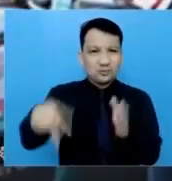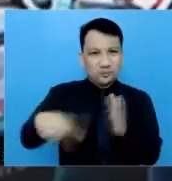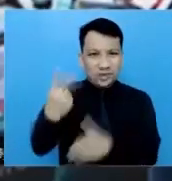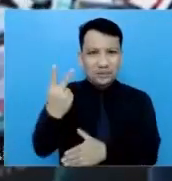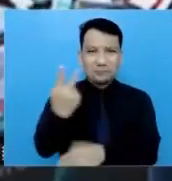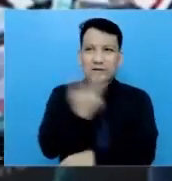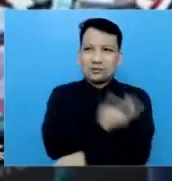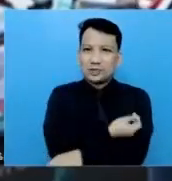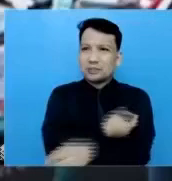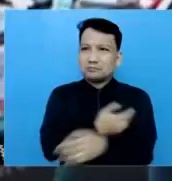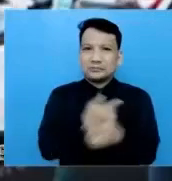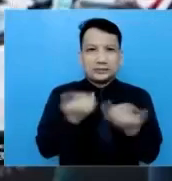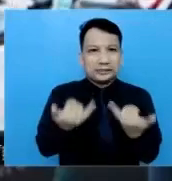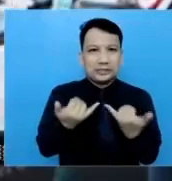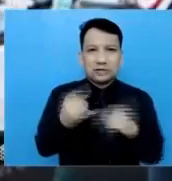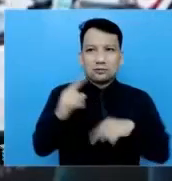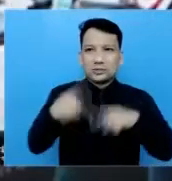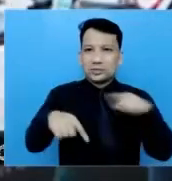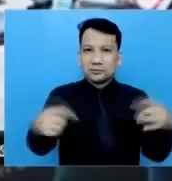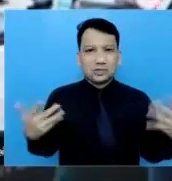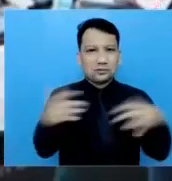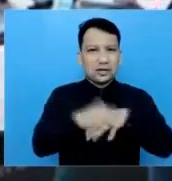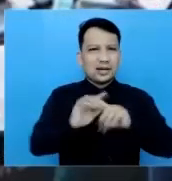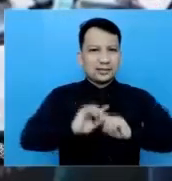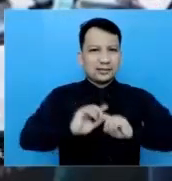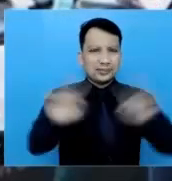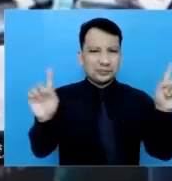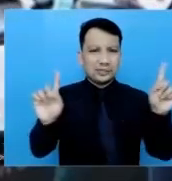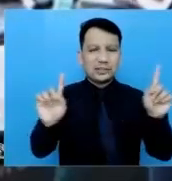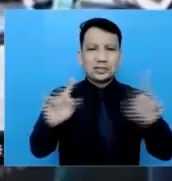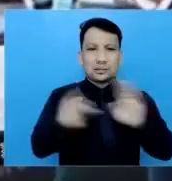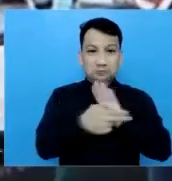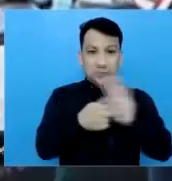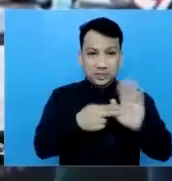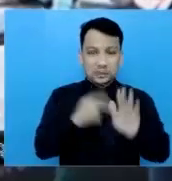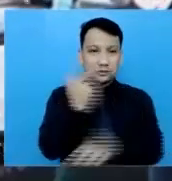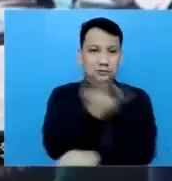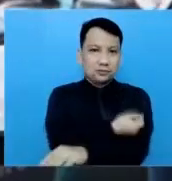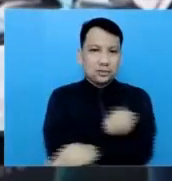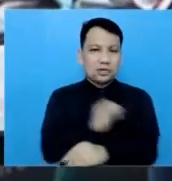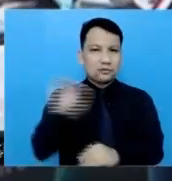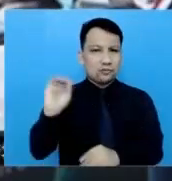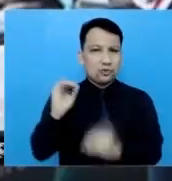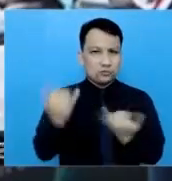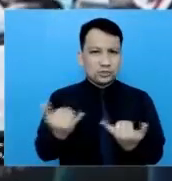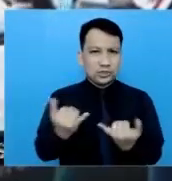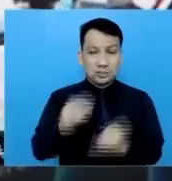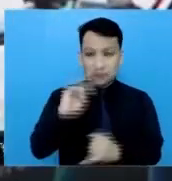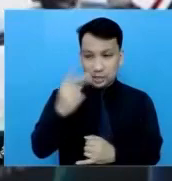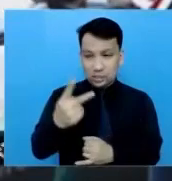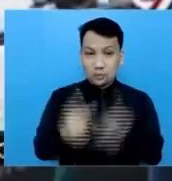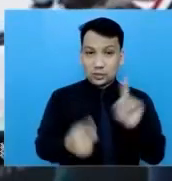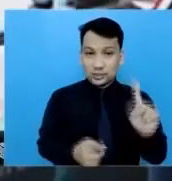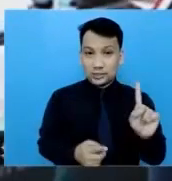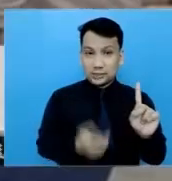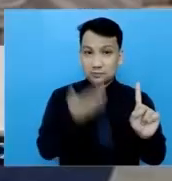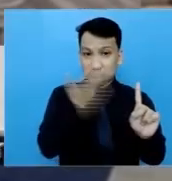ang paggamit ng magkaibang brand ng COVID-19 vaccines para sa kinakailangan dalawang dose ng isang